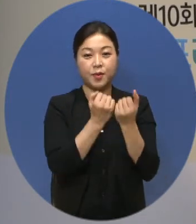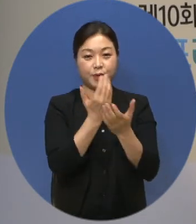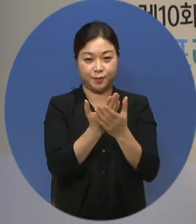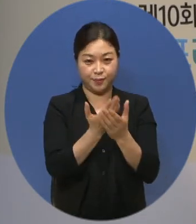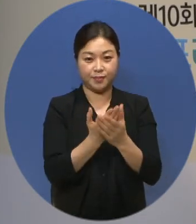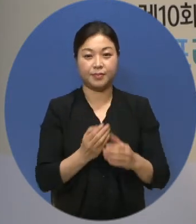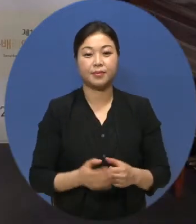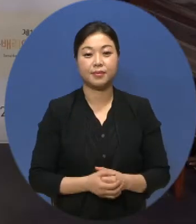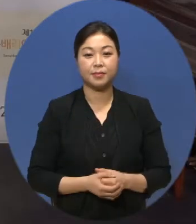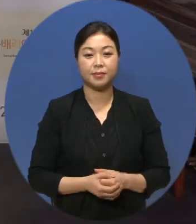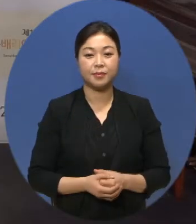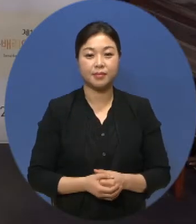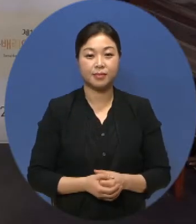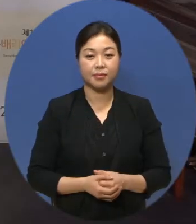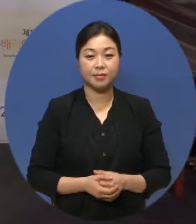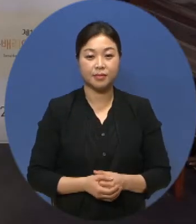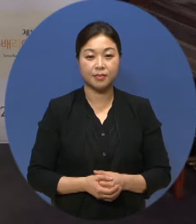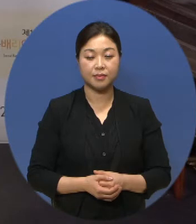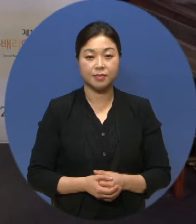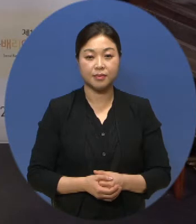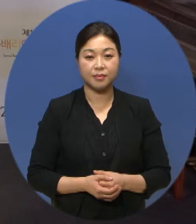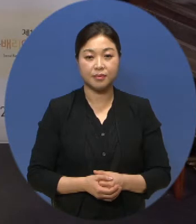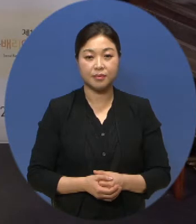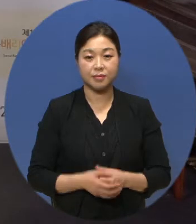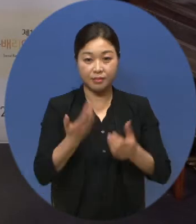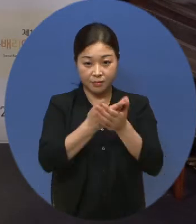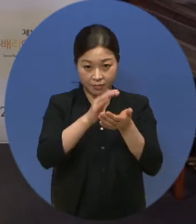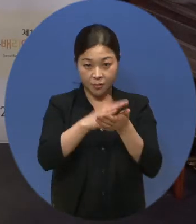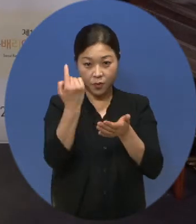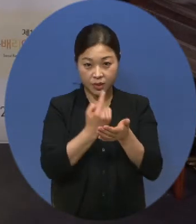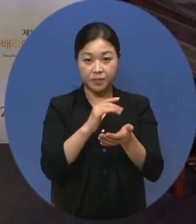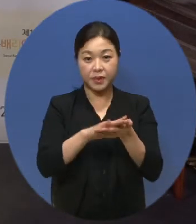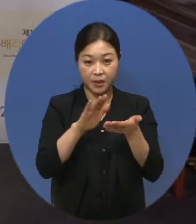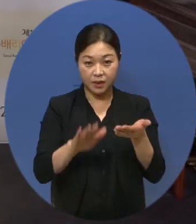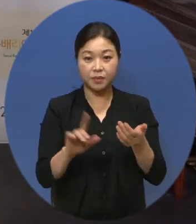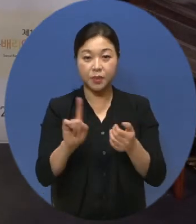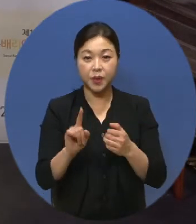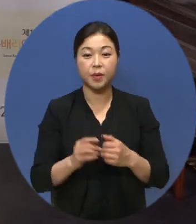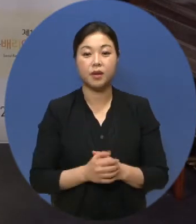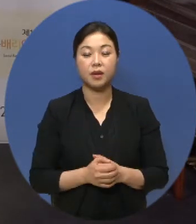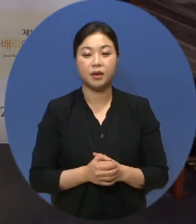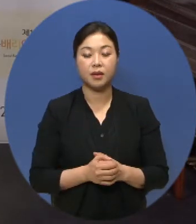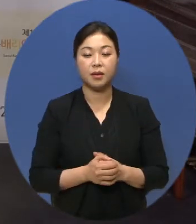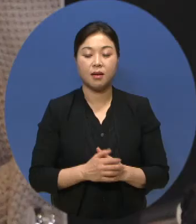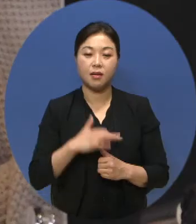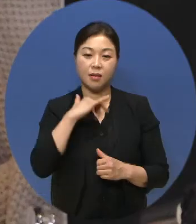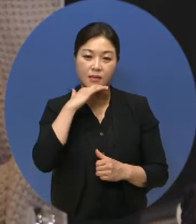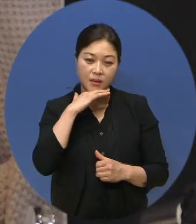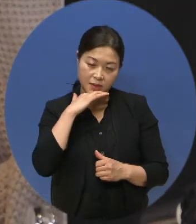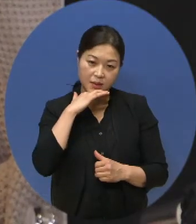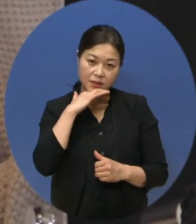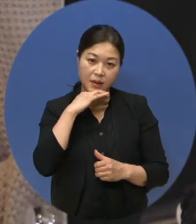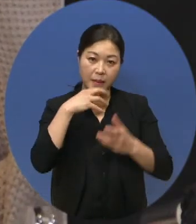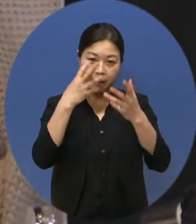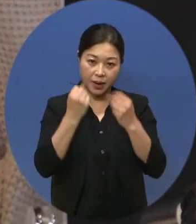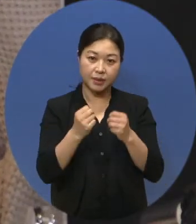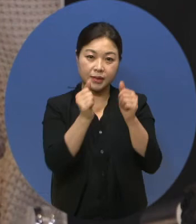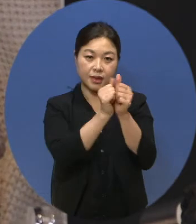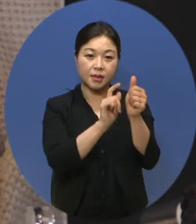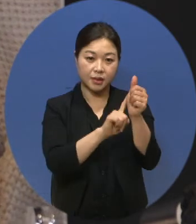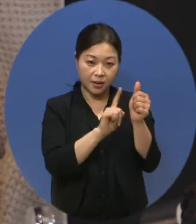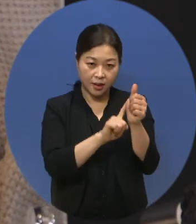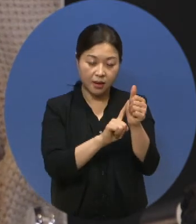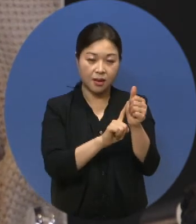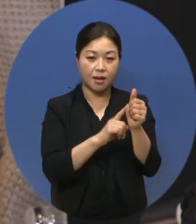좀 부탁드리겠습니다. 네, 전부 치러 왔습니다는 그 한 중년 남성이 갱년기를 겪고